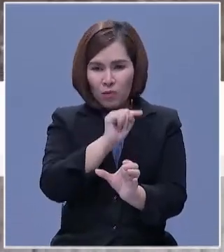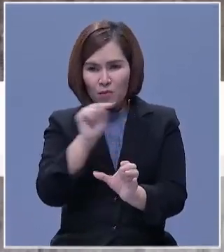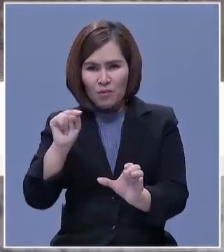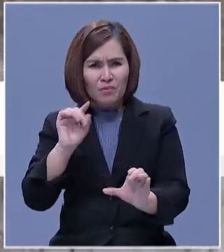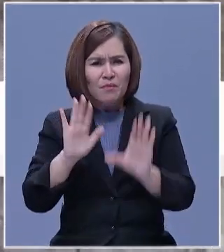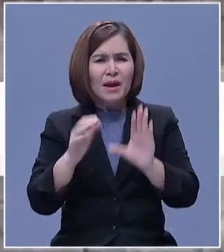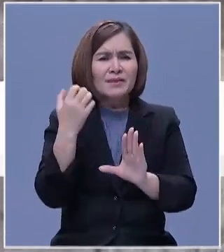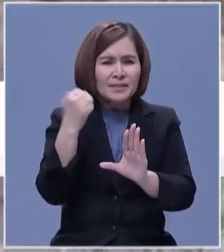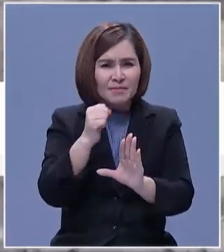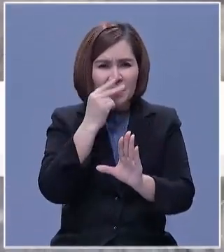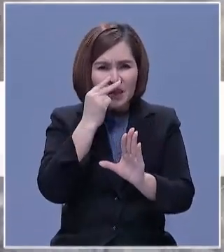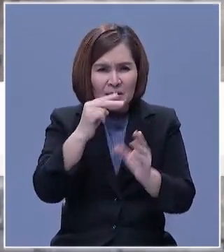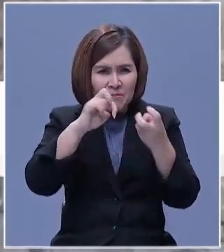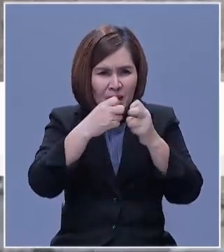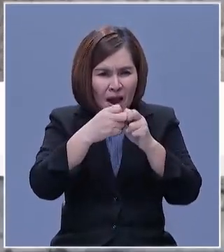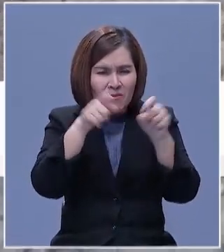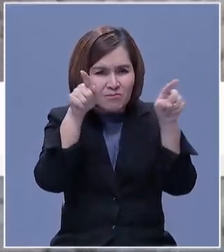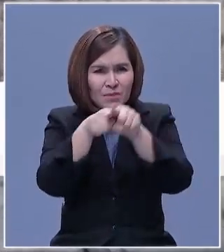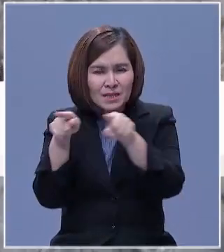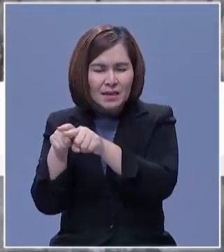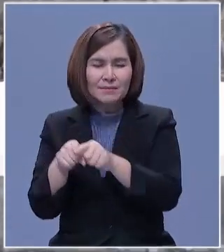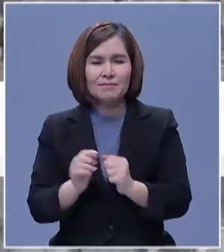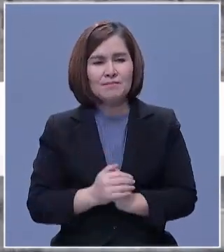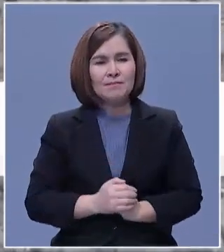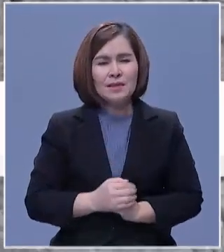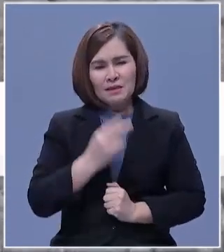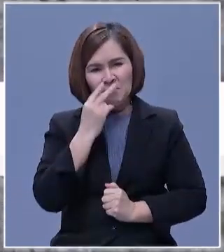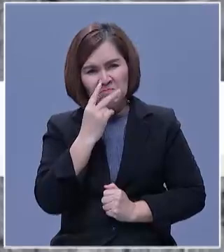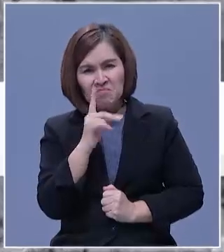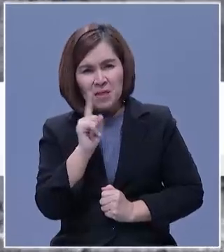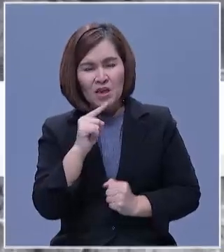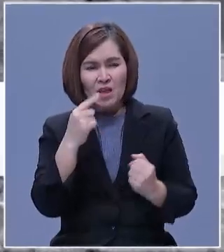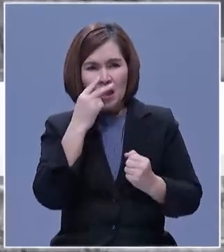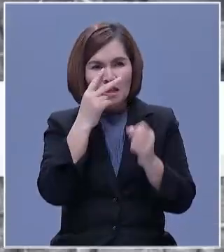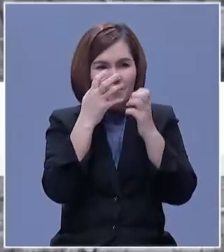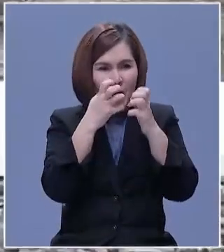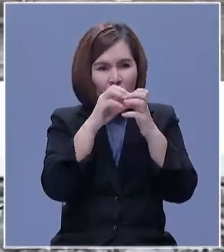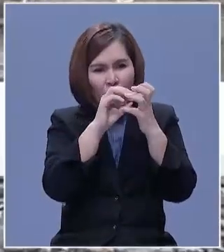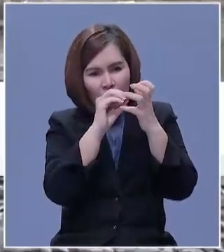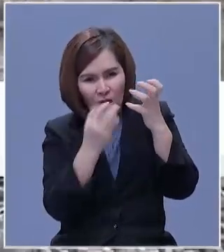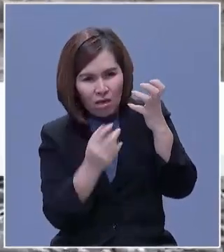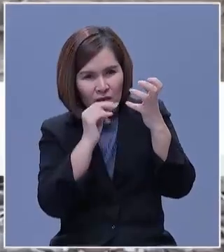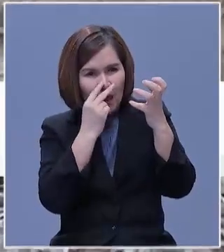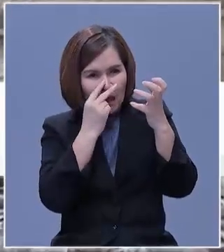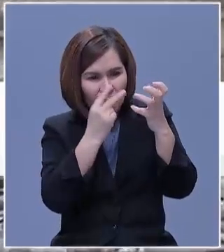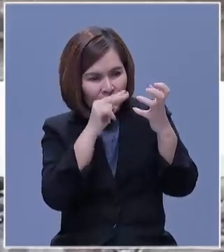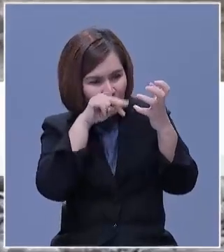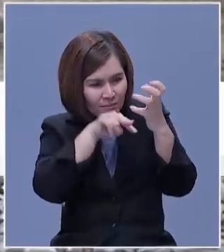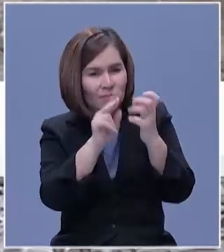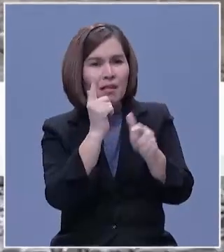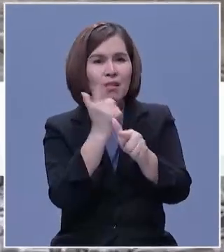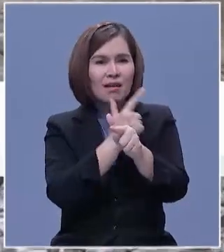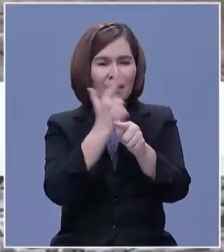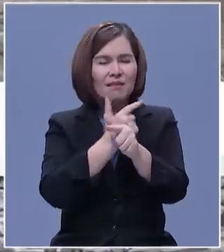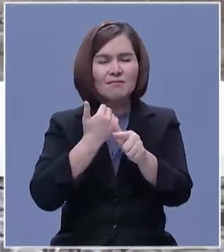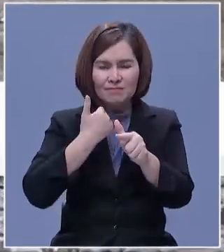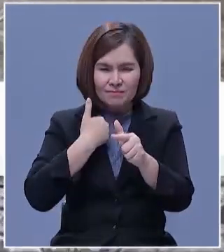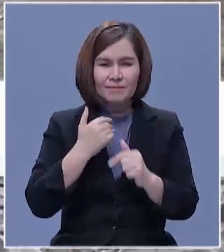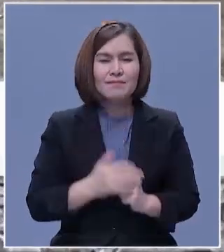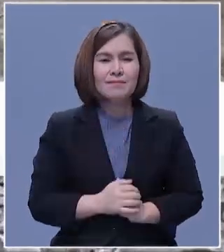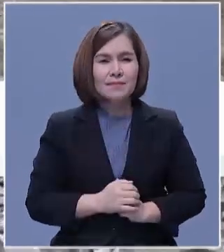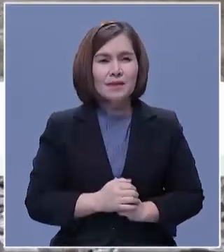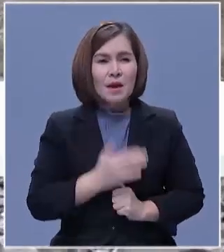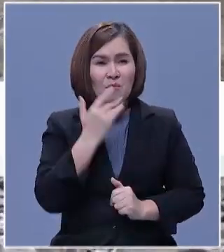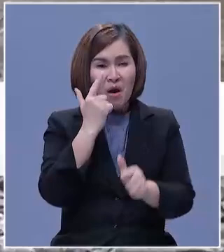มันร้าวหมดแล้วนะครับบางต้นชาวบ้านเขาบอกว่าเศษคอนกรีตมันหลุดออกไปจนเห็นเหล็กเส้นข้างในที่เหล็กเส้นข้าง